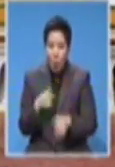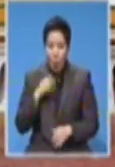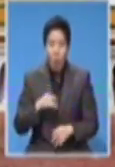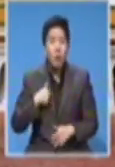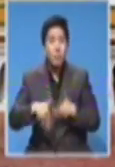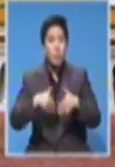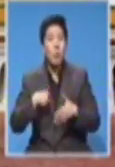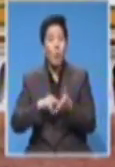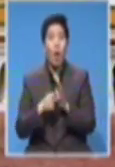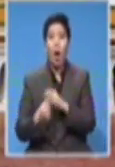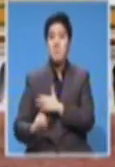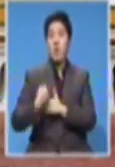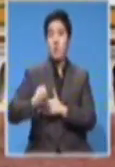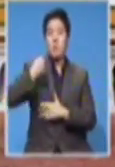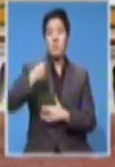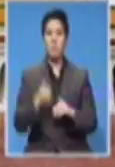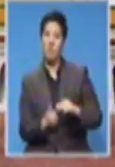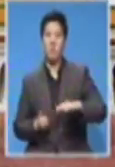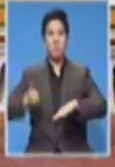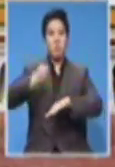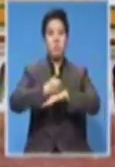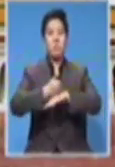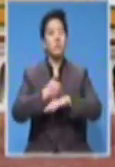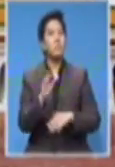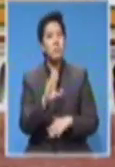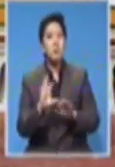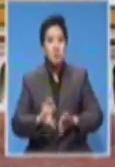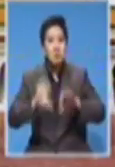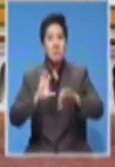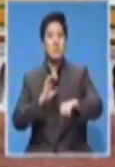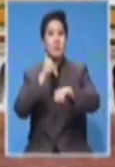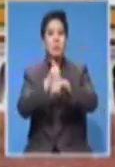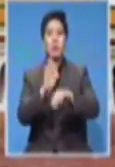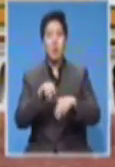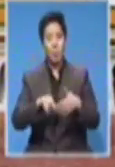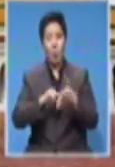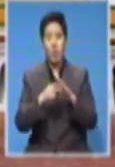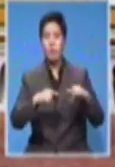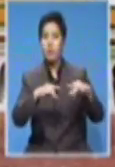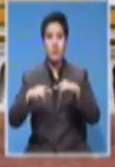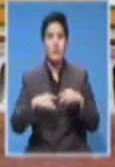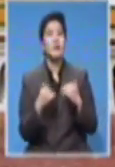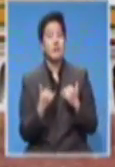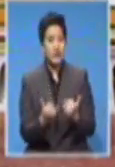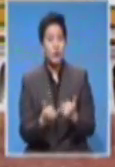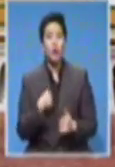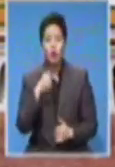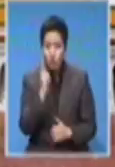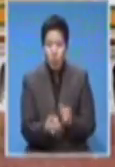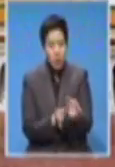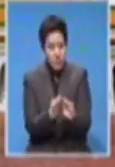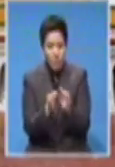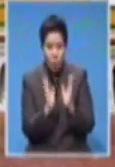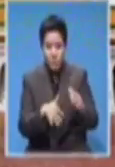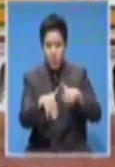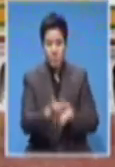ชาชนเป็นเจ้าของอำนาจทั้งหมดเพราะนั้นต้องเหนือกว่าทุกคนเหนือกว่ารัฐบาลเหนือกว่าเจ้าหน้าที่นี่แหละครับมันก็ตีกันอยู่แบบนี้แหละเพราะนั้นต้องอธิบายประชาชนเข้าใ